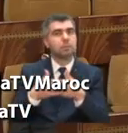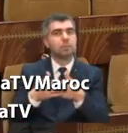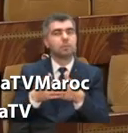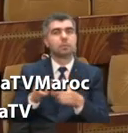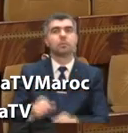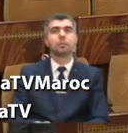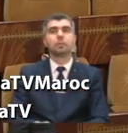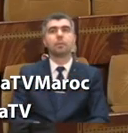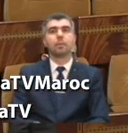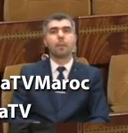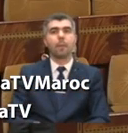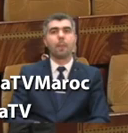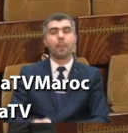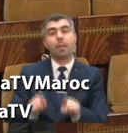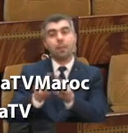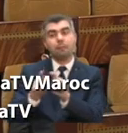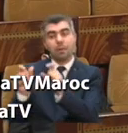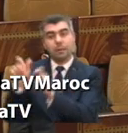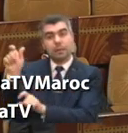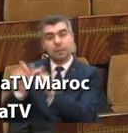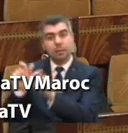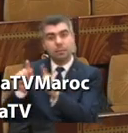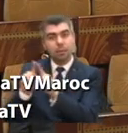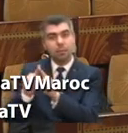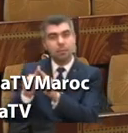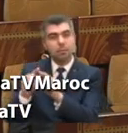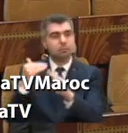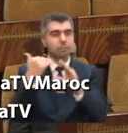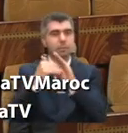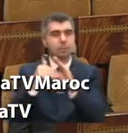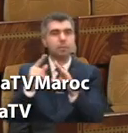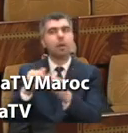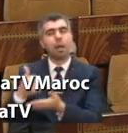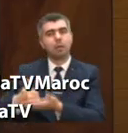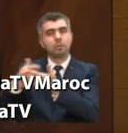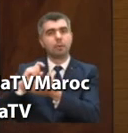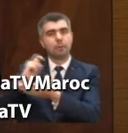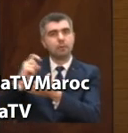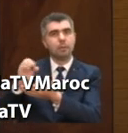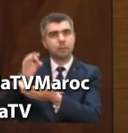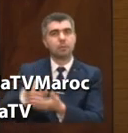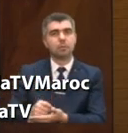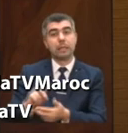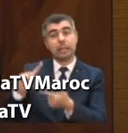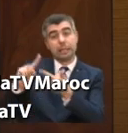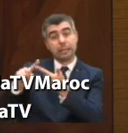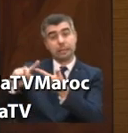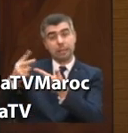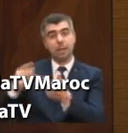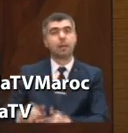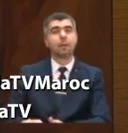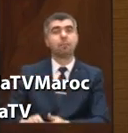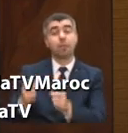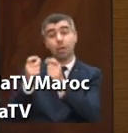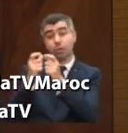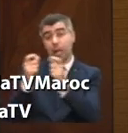ديالها، هذه الأجراء ديالها بمجرد تصريح ديالها تستفدوا. ثم في مرتبة ثانية